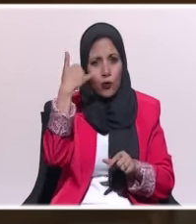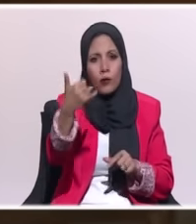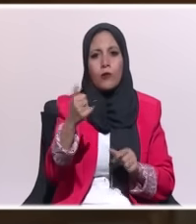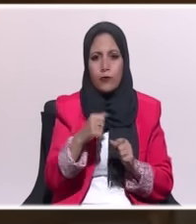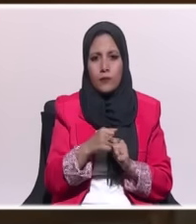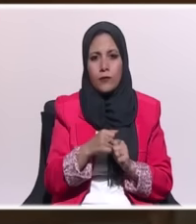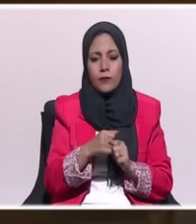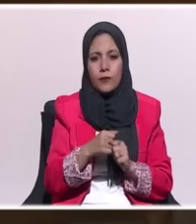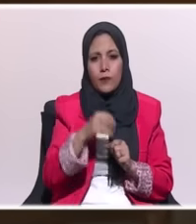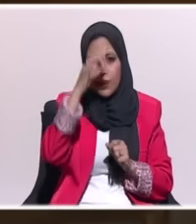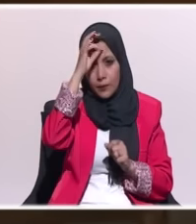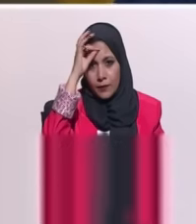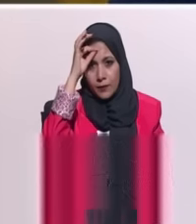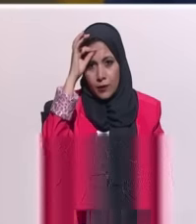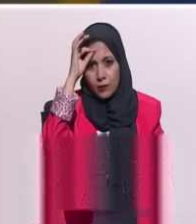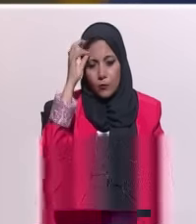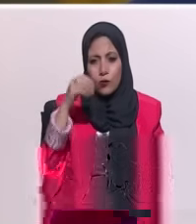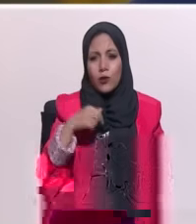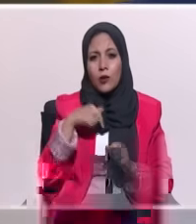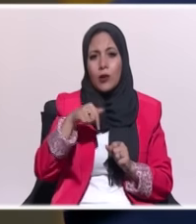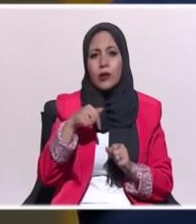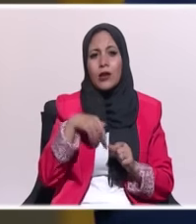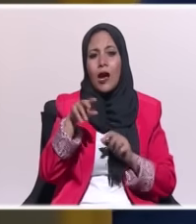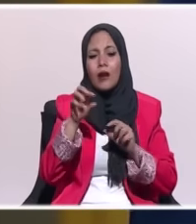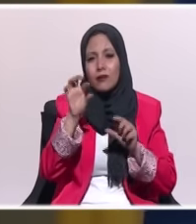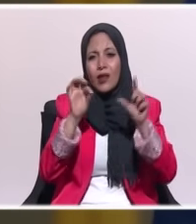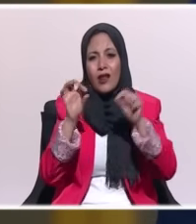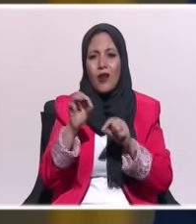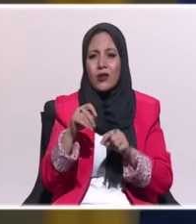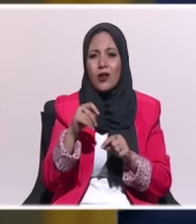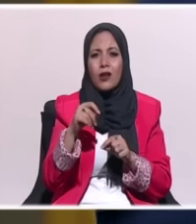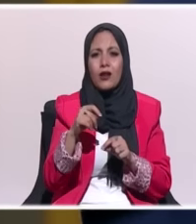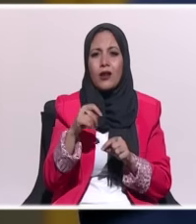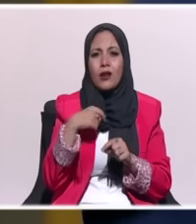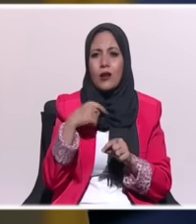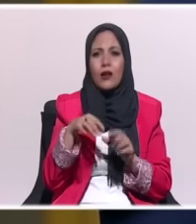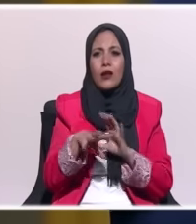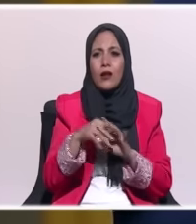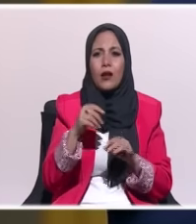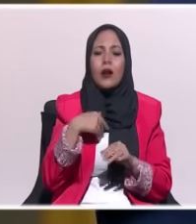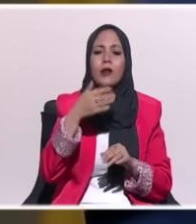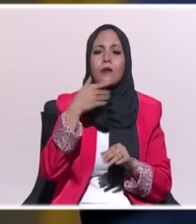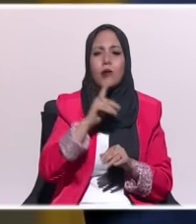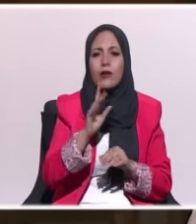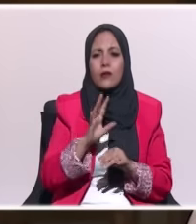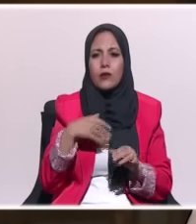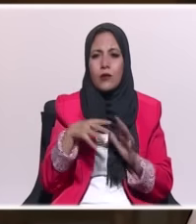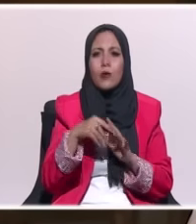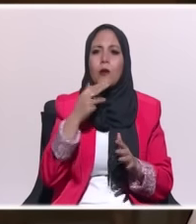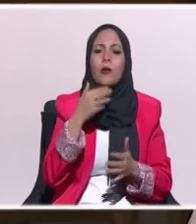هو لكن انا هدفي مش ان انا اطلع في البرنامج عشان الاقي اهلي، لا خالص. انا متأكد